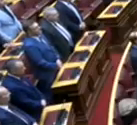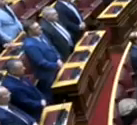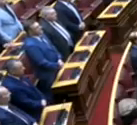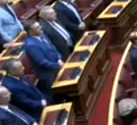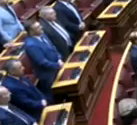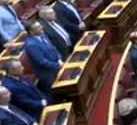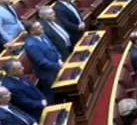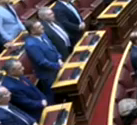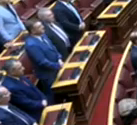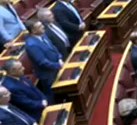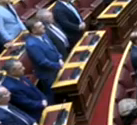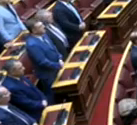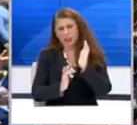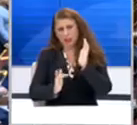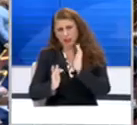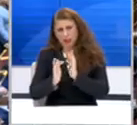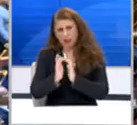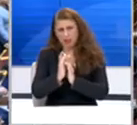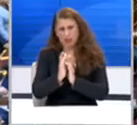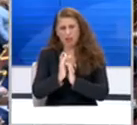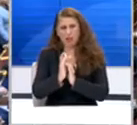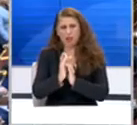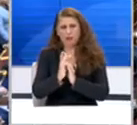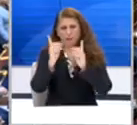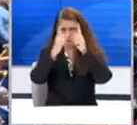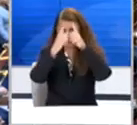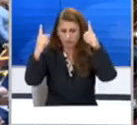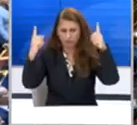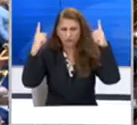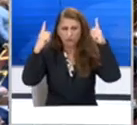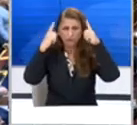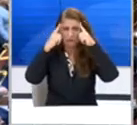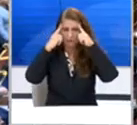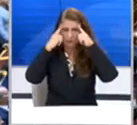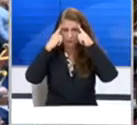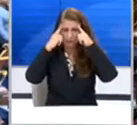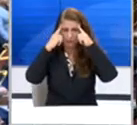Ευλογητός η Χριστέ ο